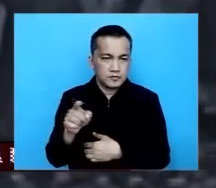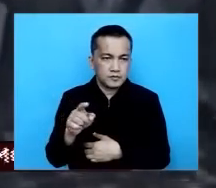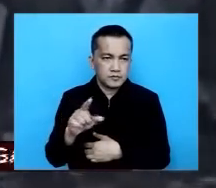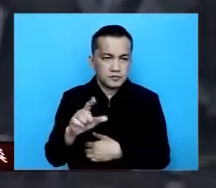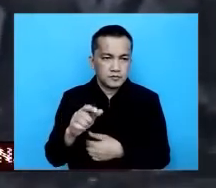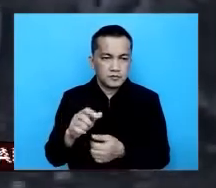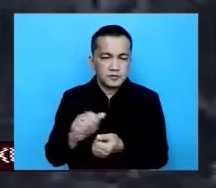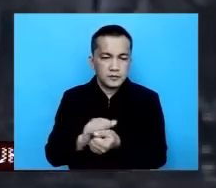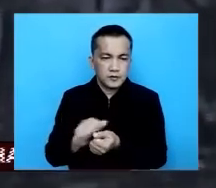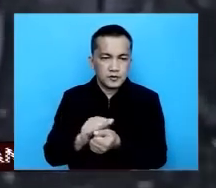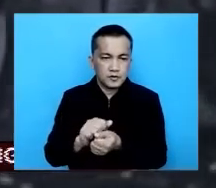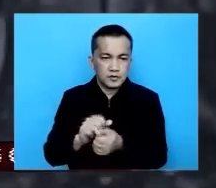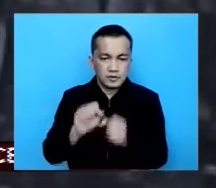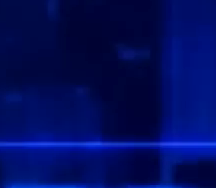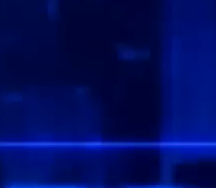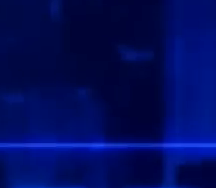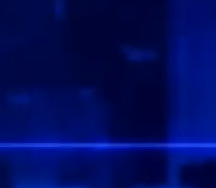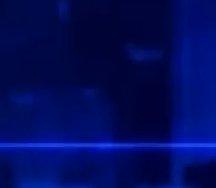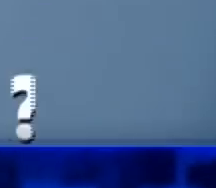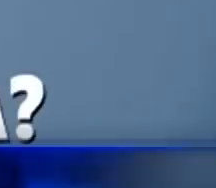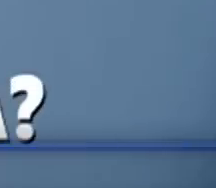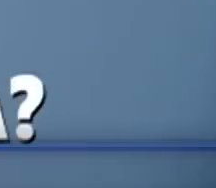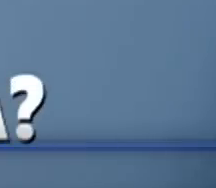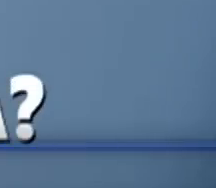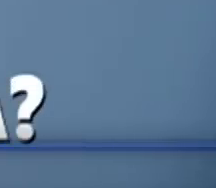shop sa Malate, Maynila.